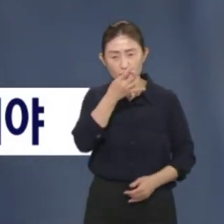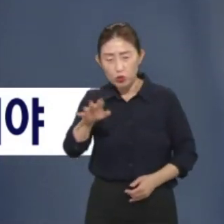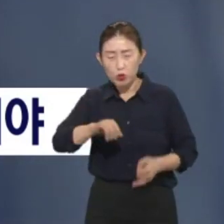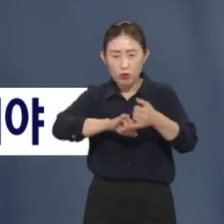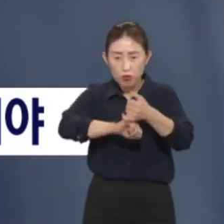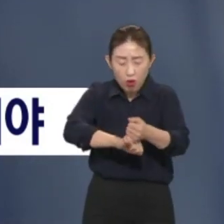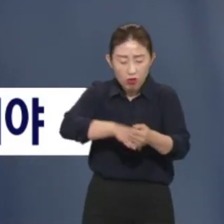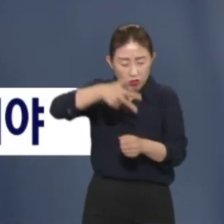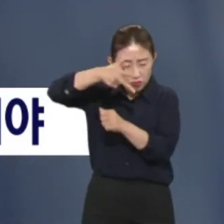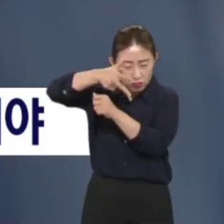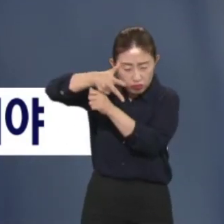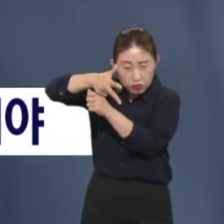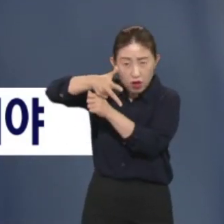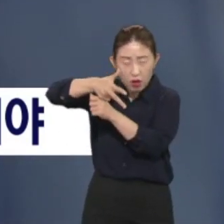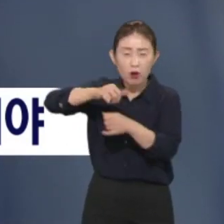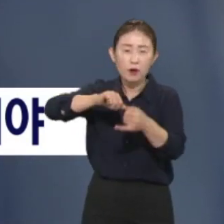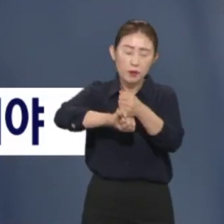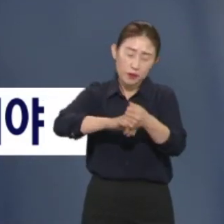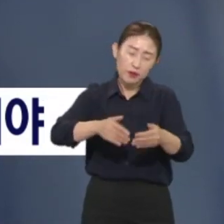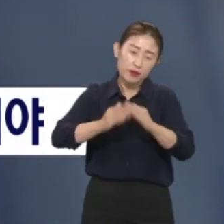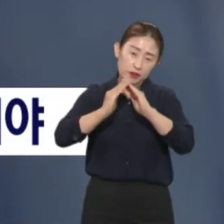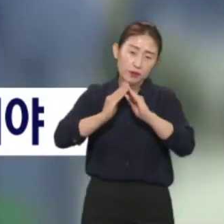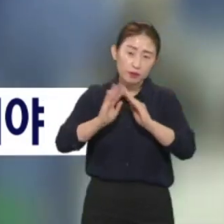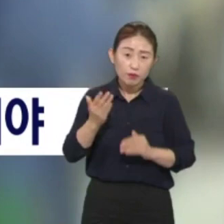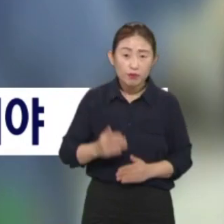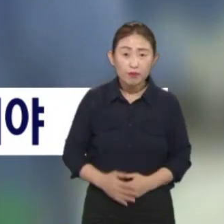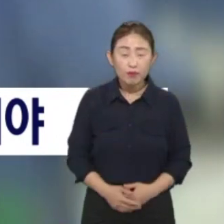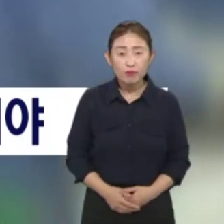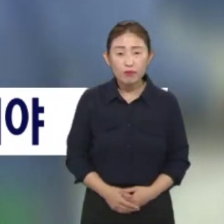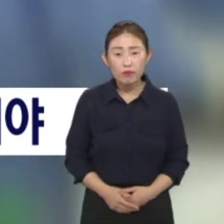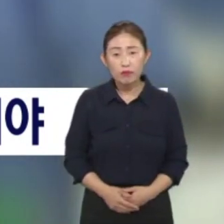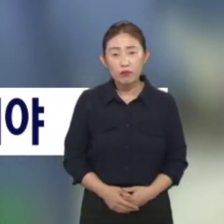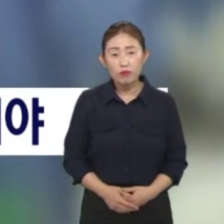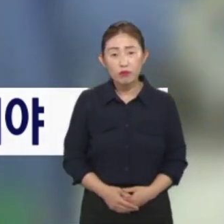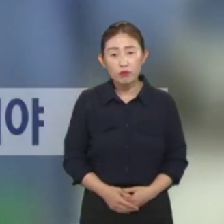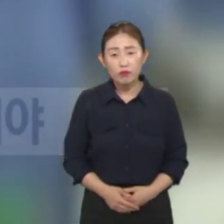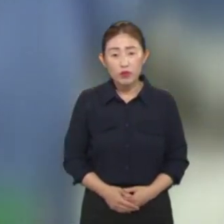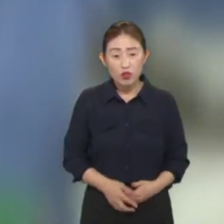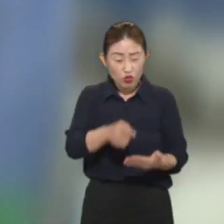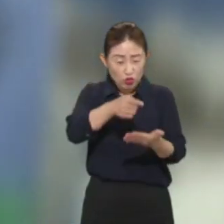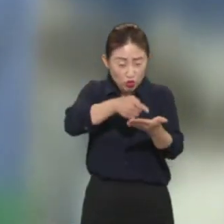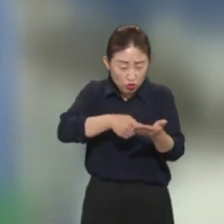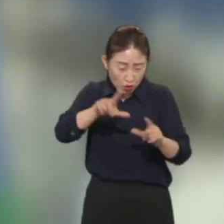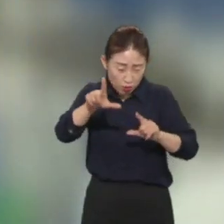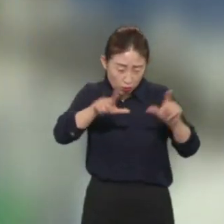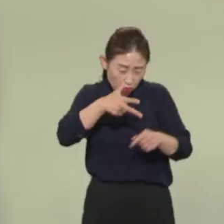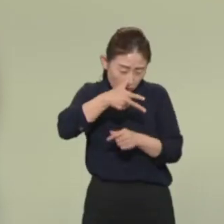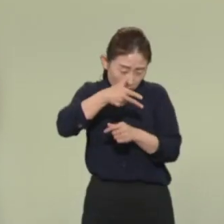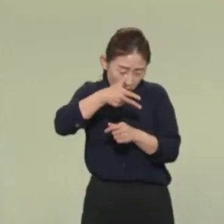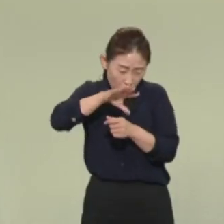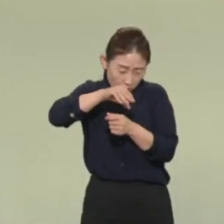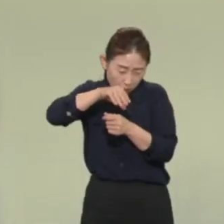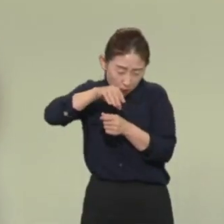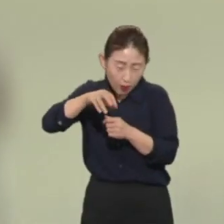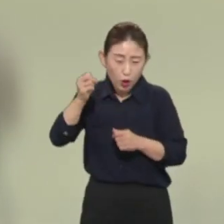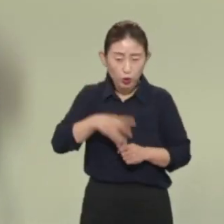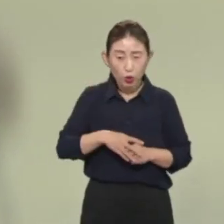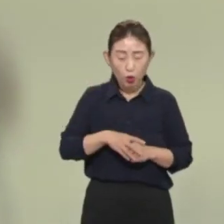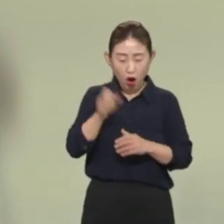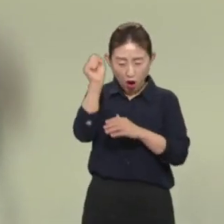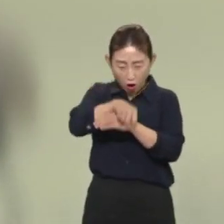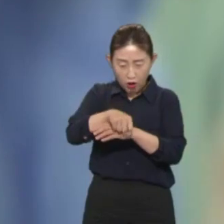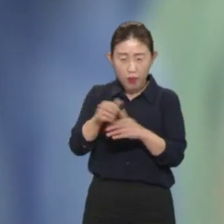의무적으로 수술실 내부에 CCTV를 설치해야 합니다. 수술 장면 녹화뿐만 아니라 동의 과정을